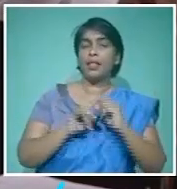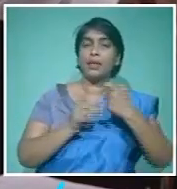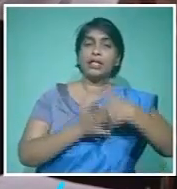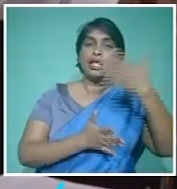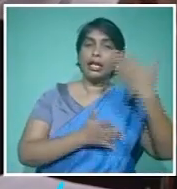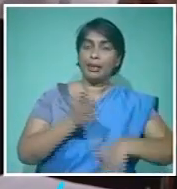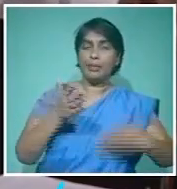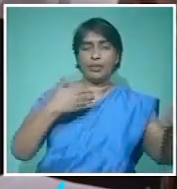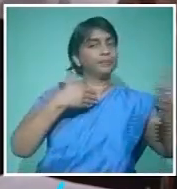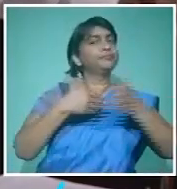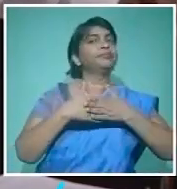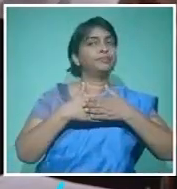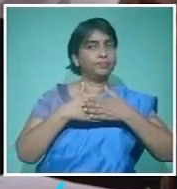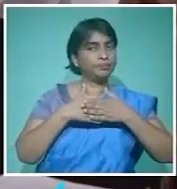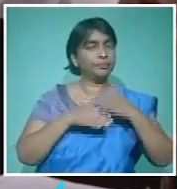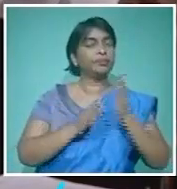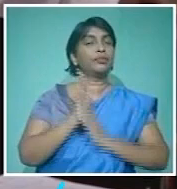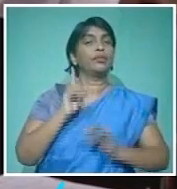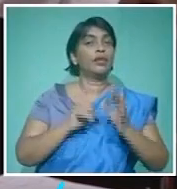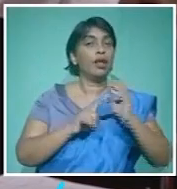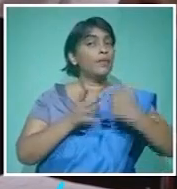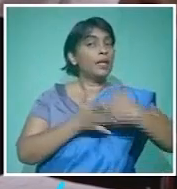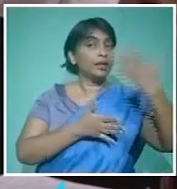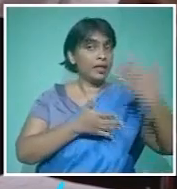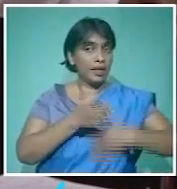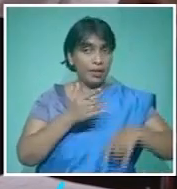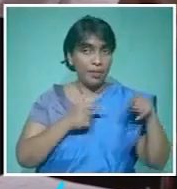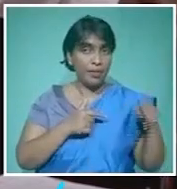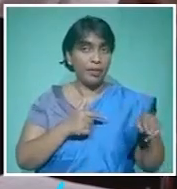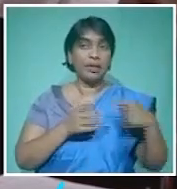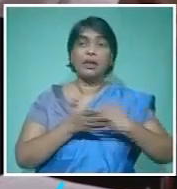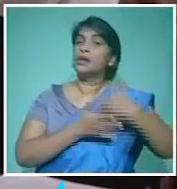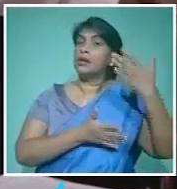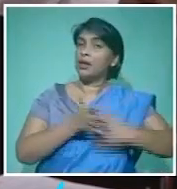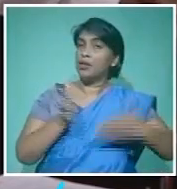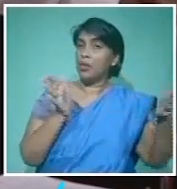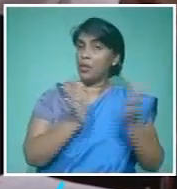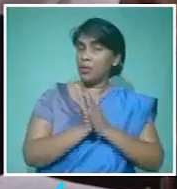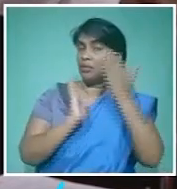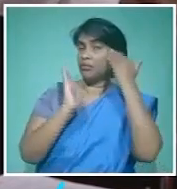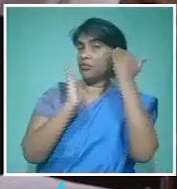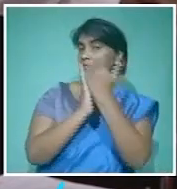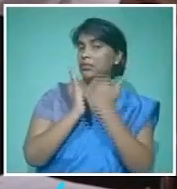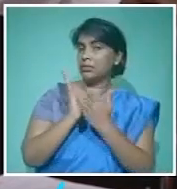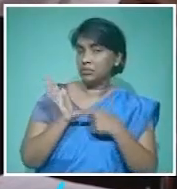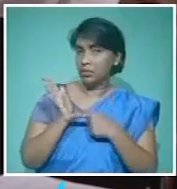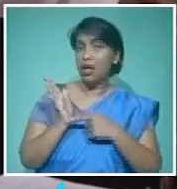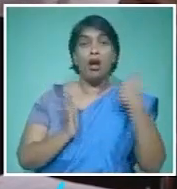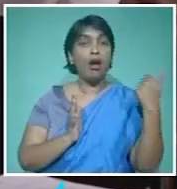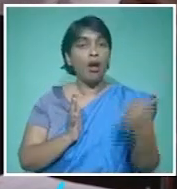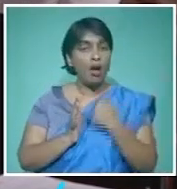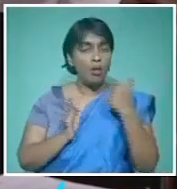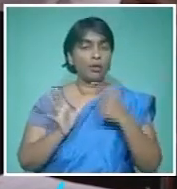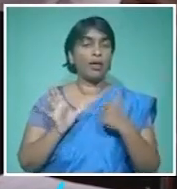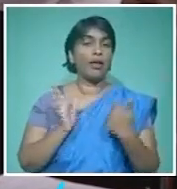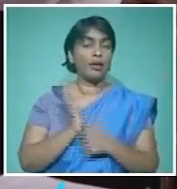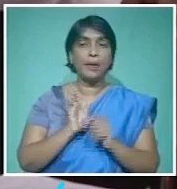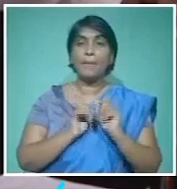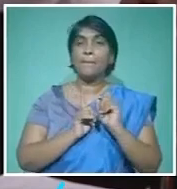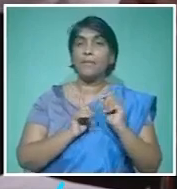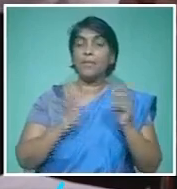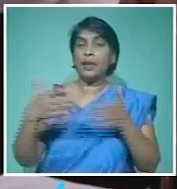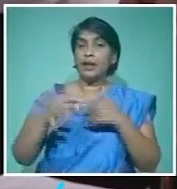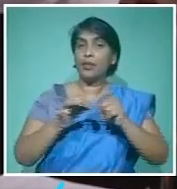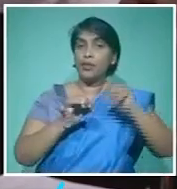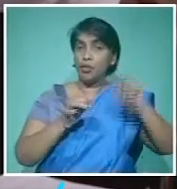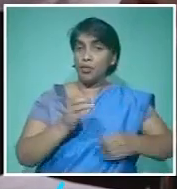ඉදිරිපත් කළා තිබෙනවා ඒ කියන්නේ අමාත්‍යතුමාගේ වාර්තාවයි ඒ වාර්තාවේ අඩංගු කරුණු මත අලුතින් පනතක් පාර්ලිමේ කැබිනට්